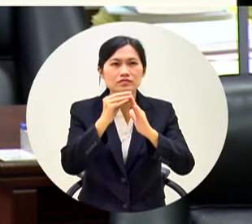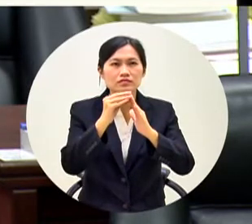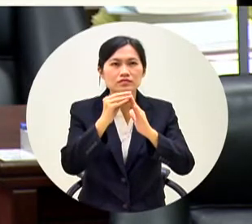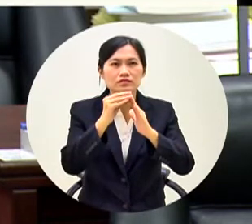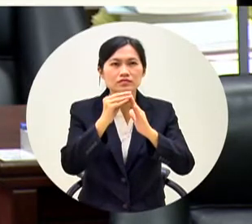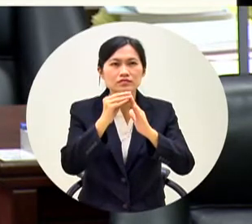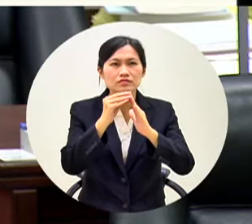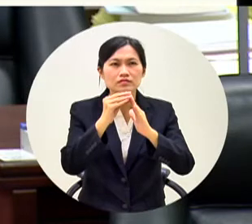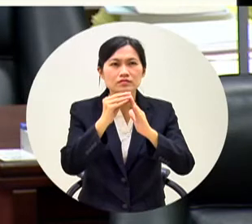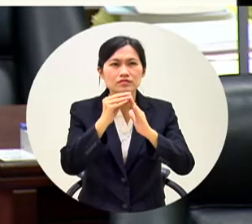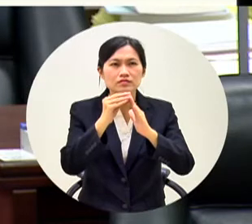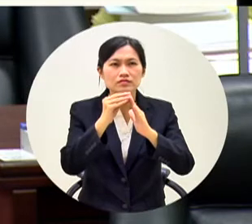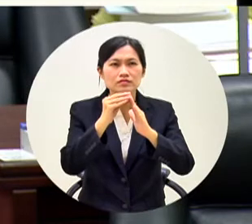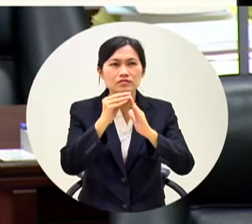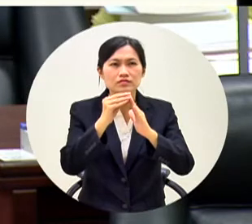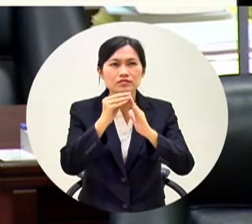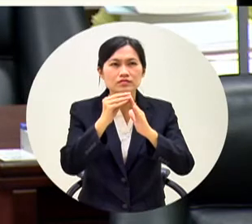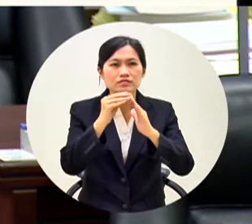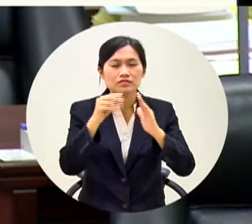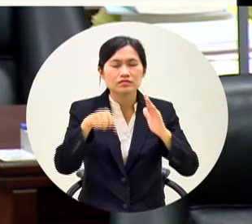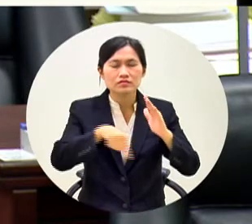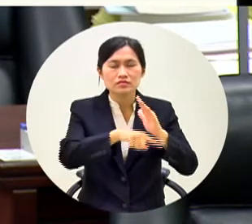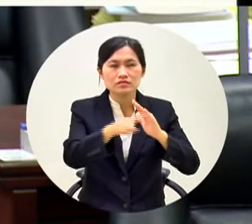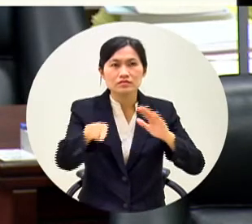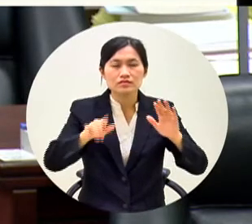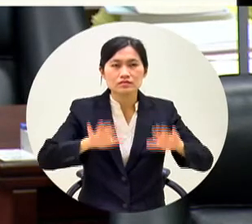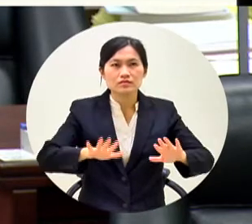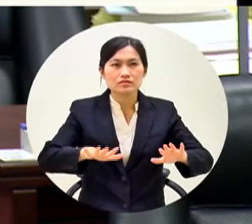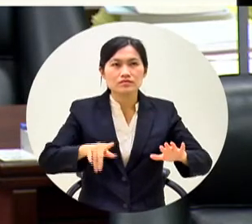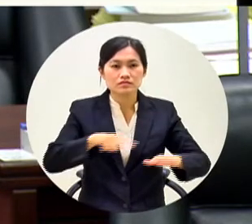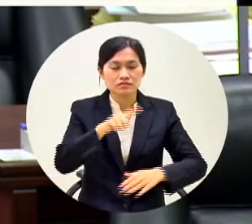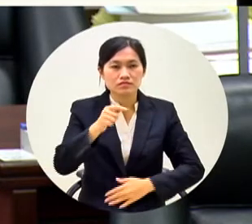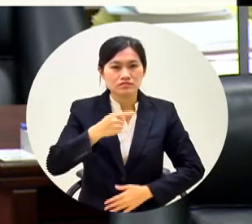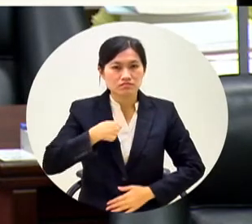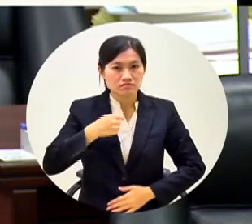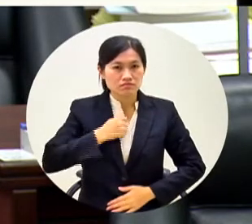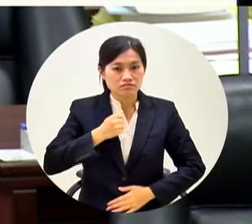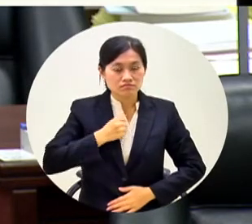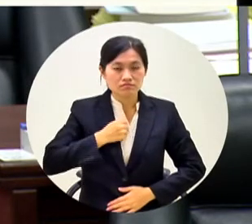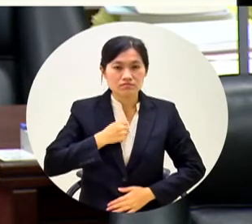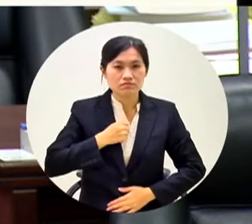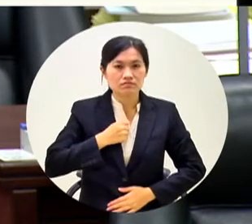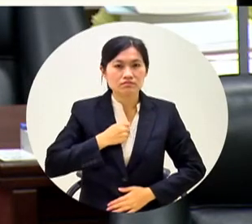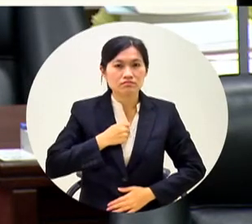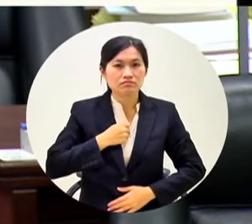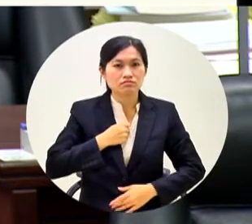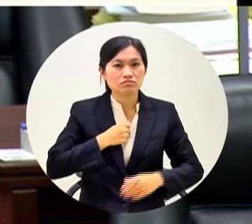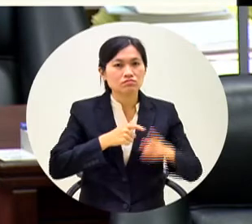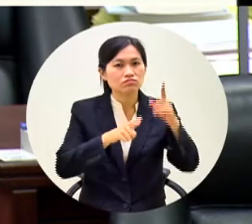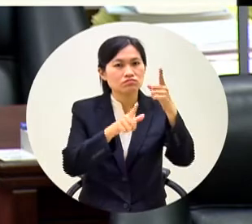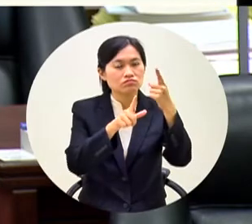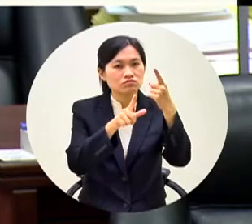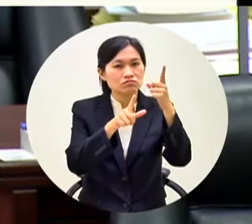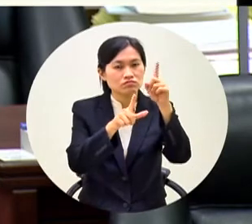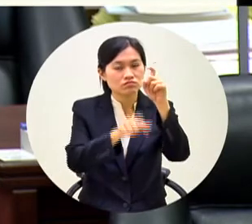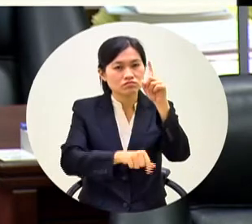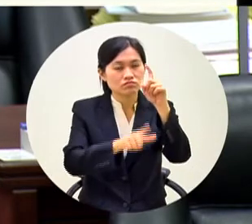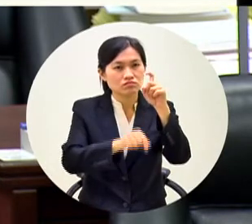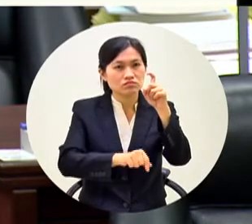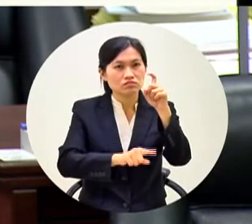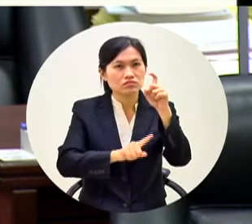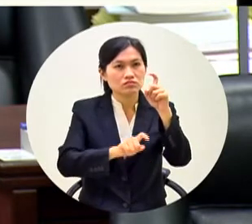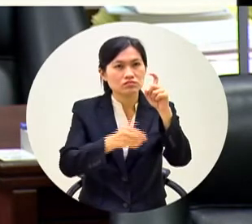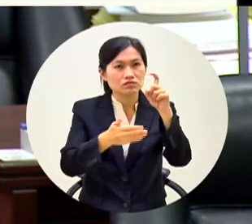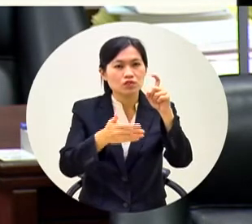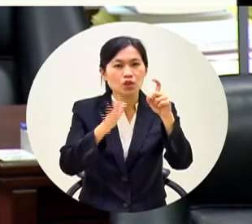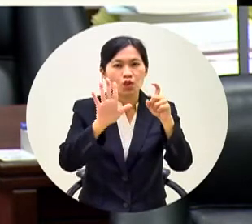伫按个真已经，我知影伫这个这个月按个19，我有迄天按个邱进生